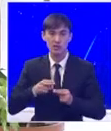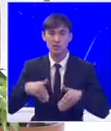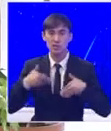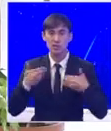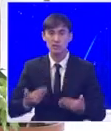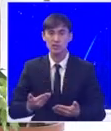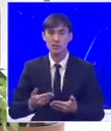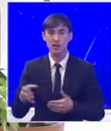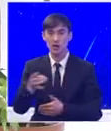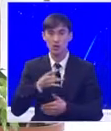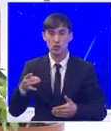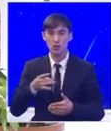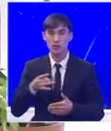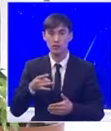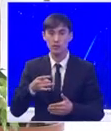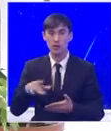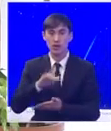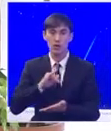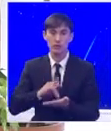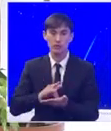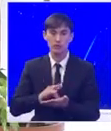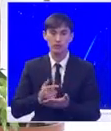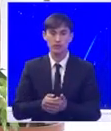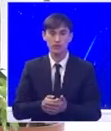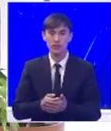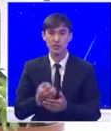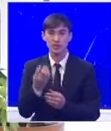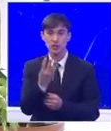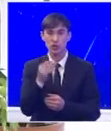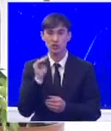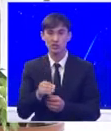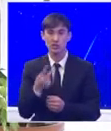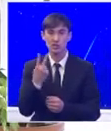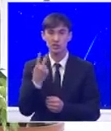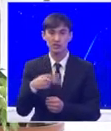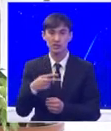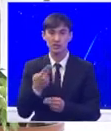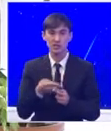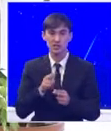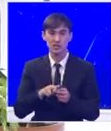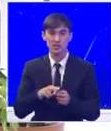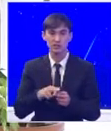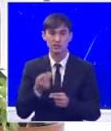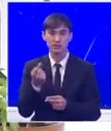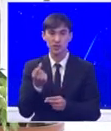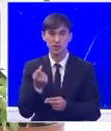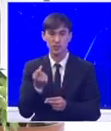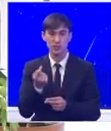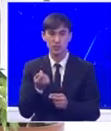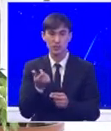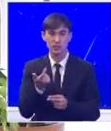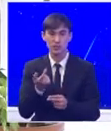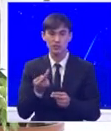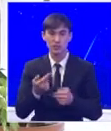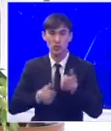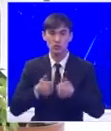представители районных и городов. То есть из 4000 это 20, представляете? То есть значит получается на данном